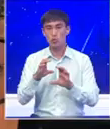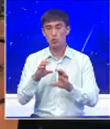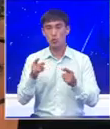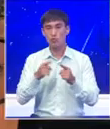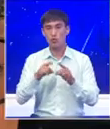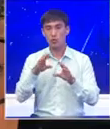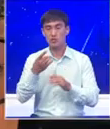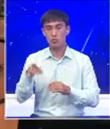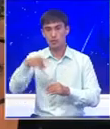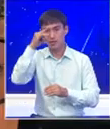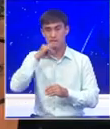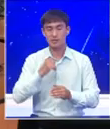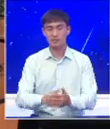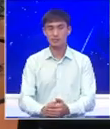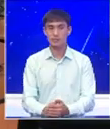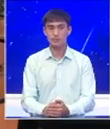кодекса Республики Казахстан.